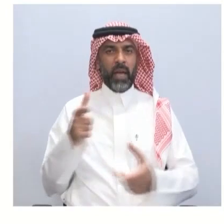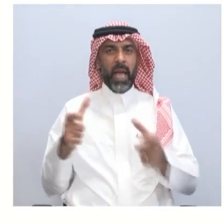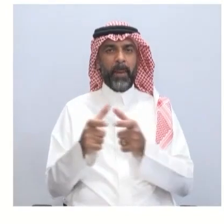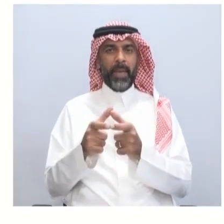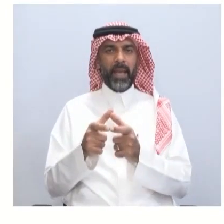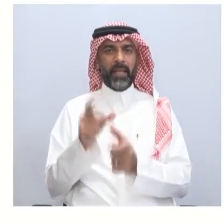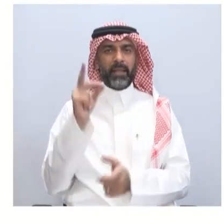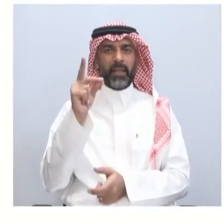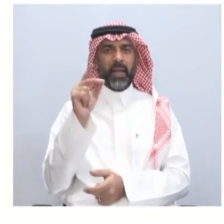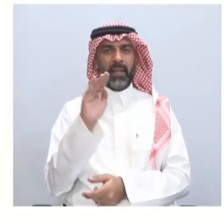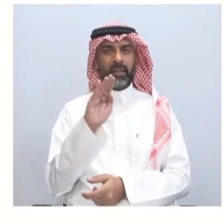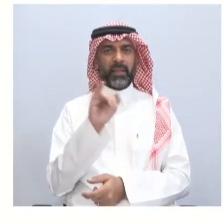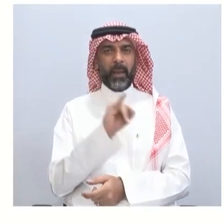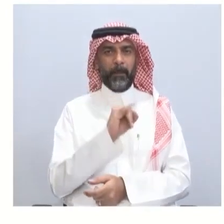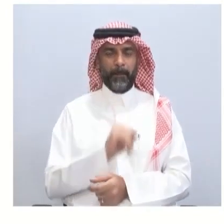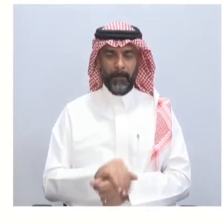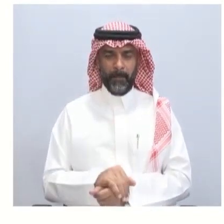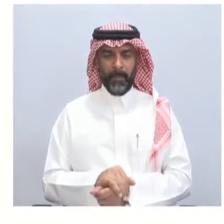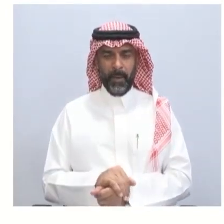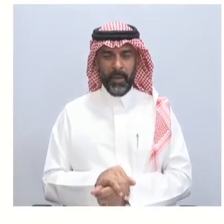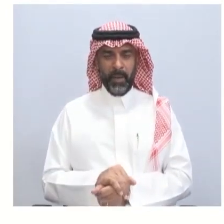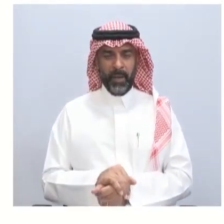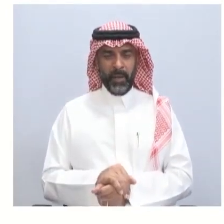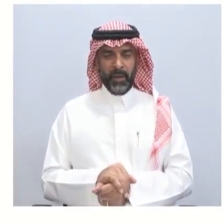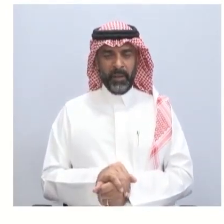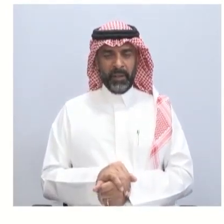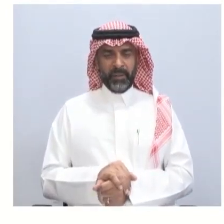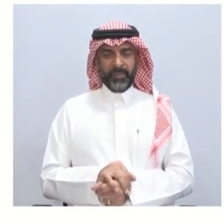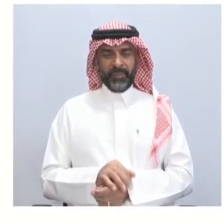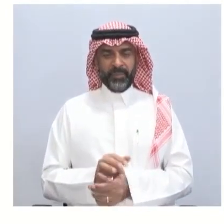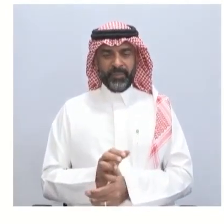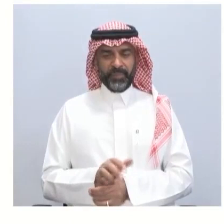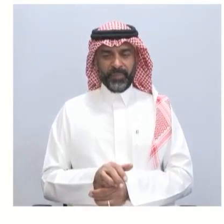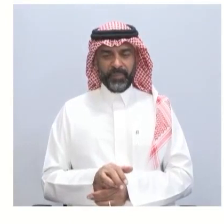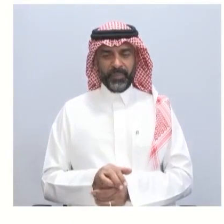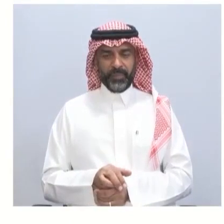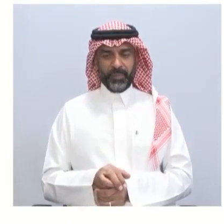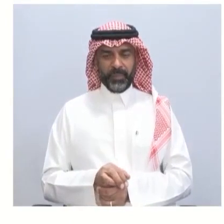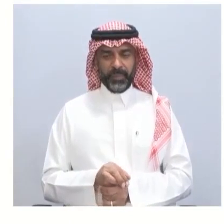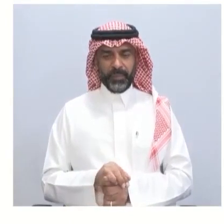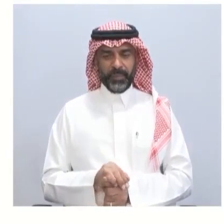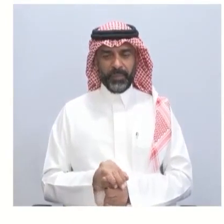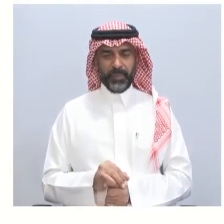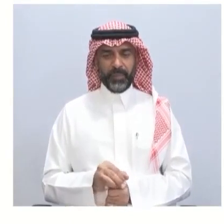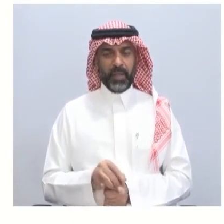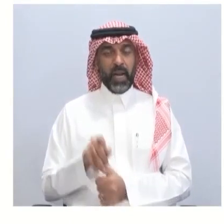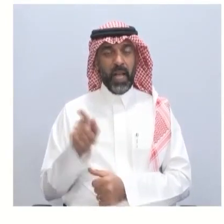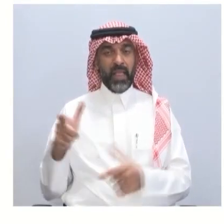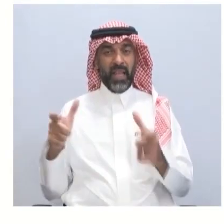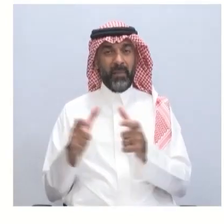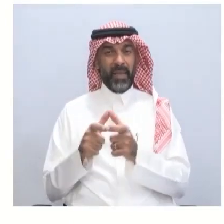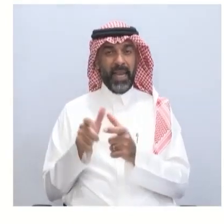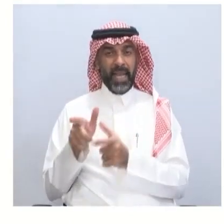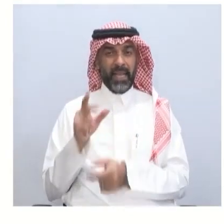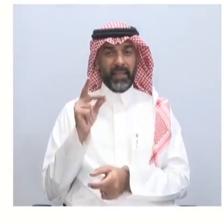قبيله طسم وكانت تعرف بماذا بخضر حجر طيب هذه القبيله